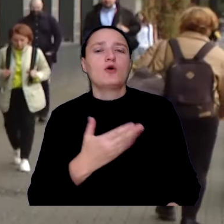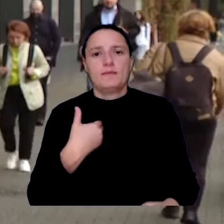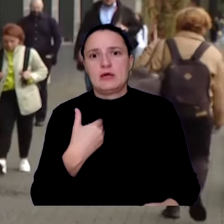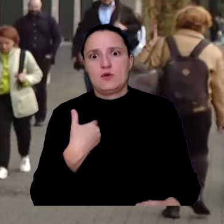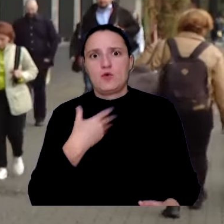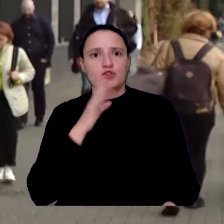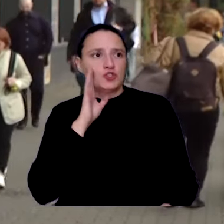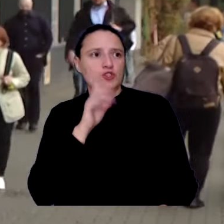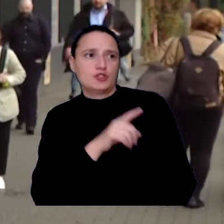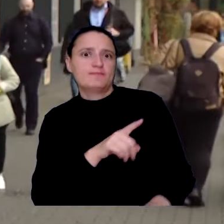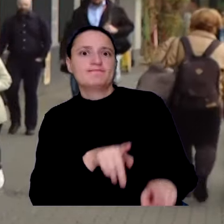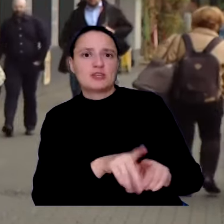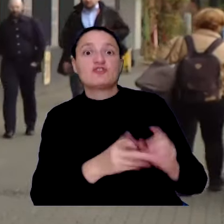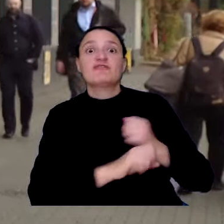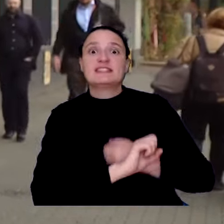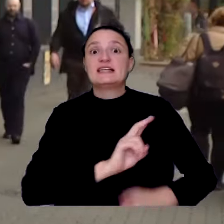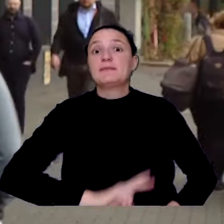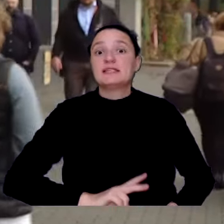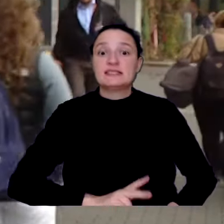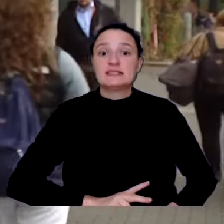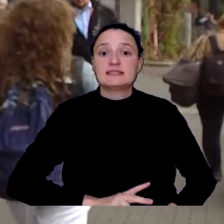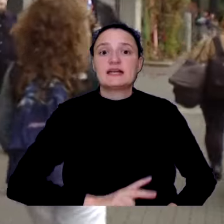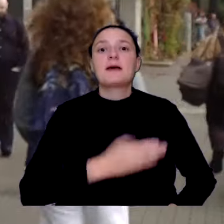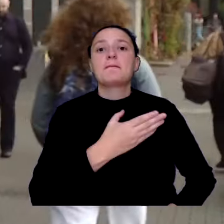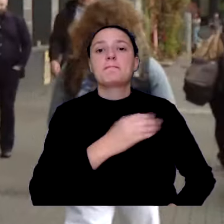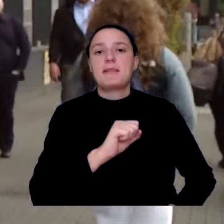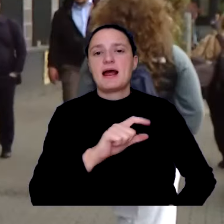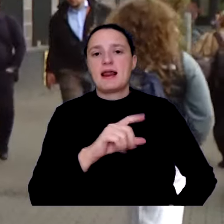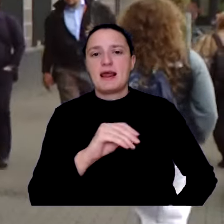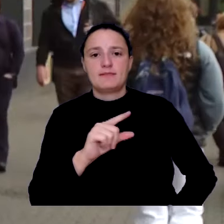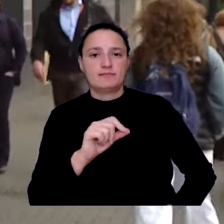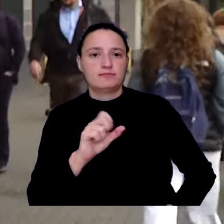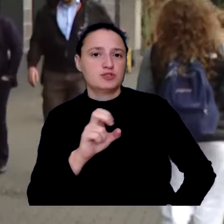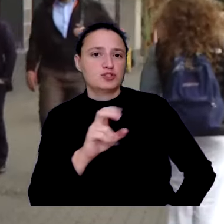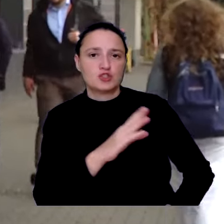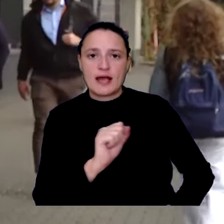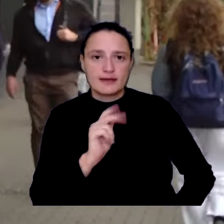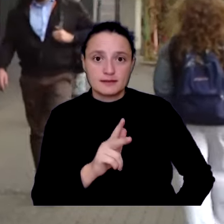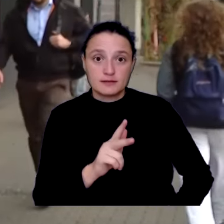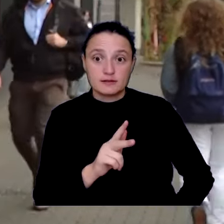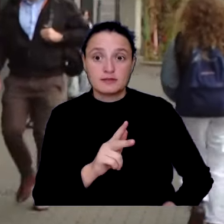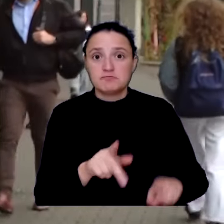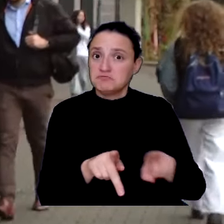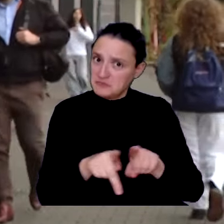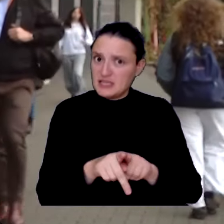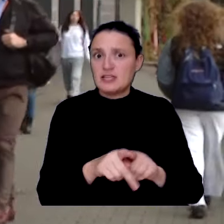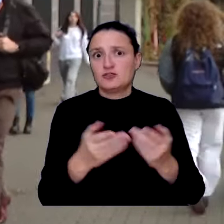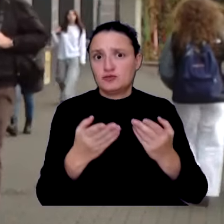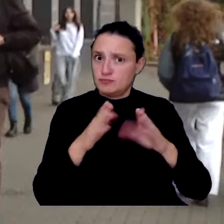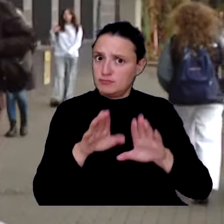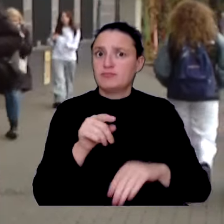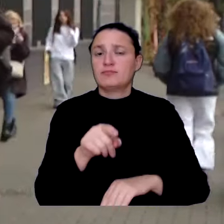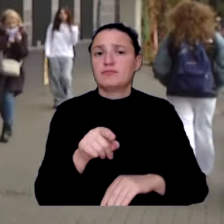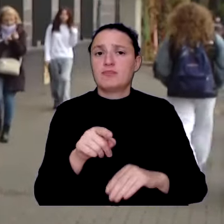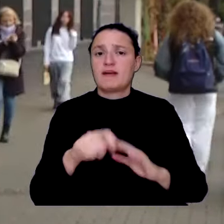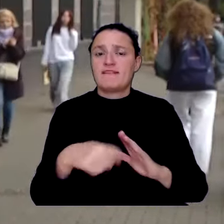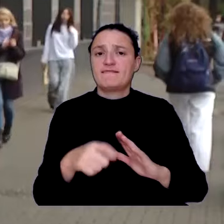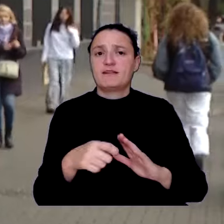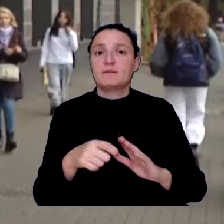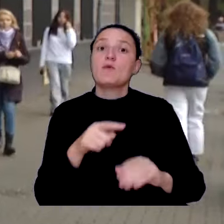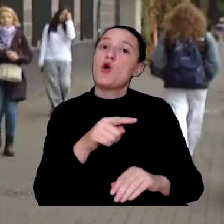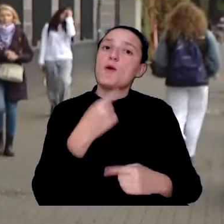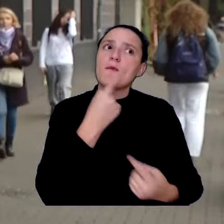także wiceminister Piotr Malepszak, którego to, no może też pokażmy wypowiedź, bowiem on z kolei